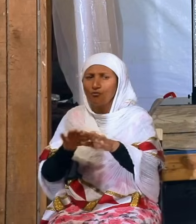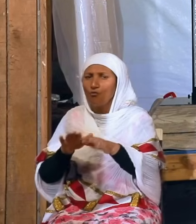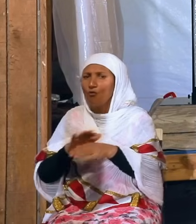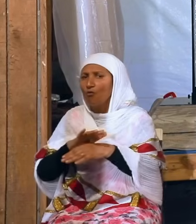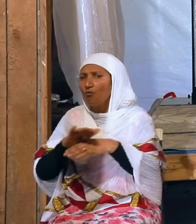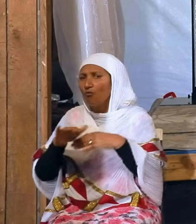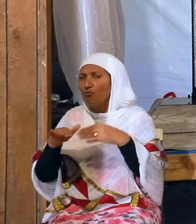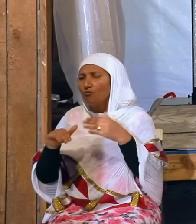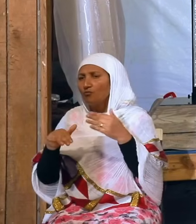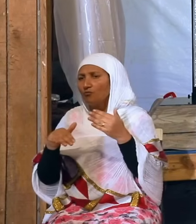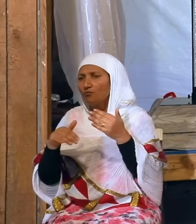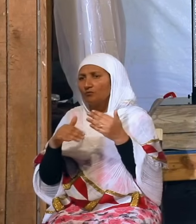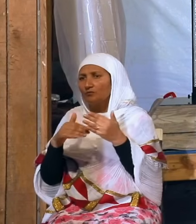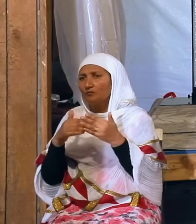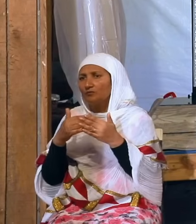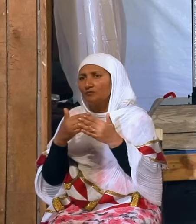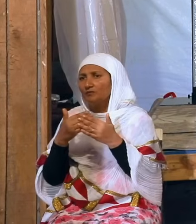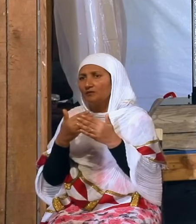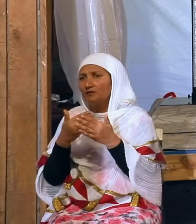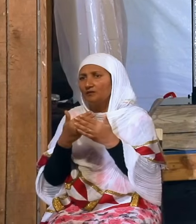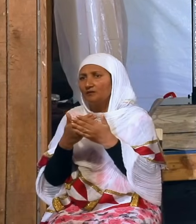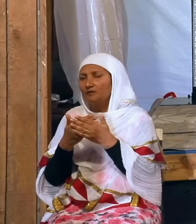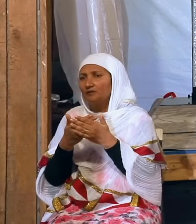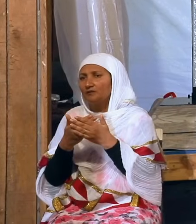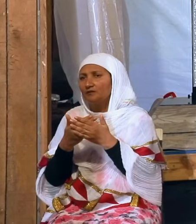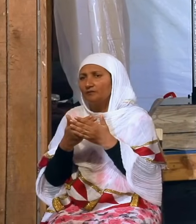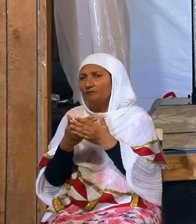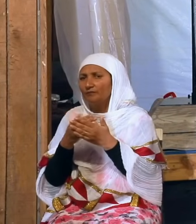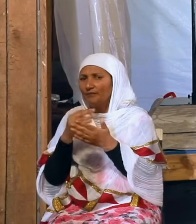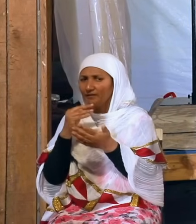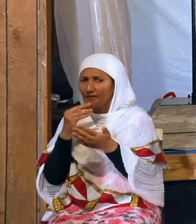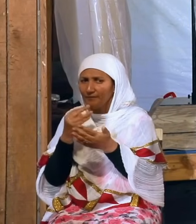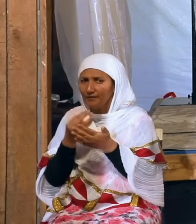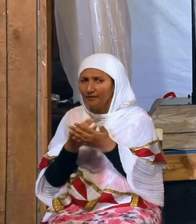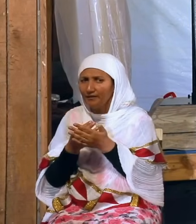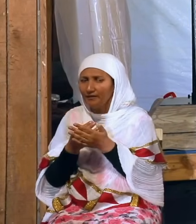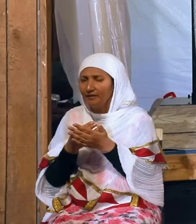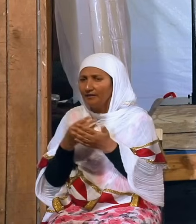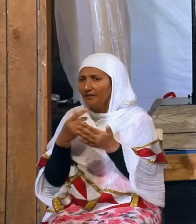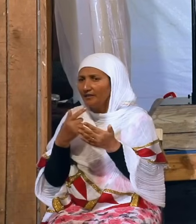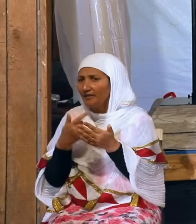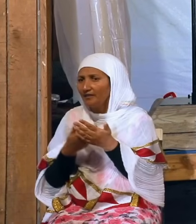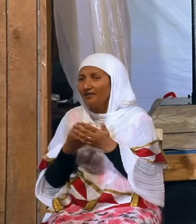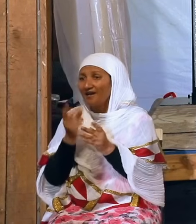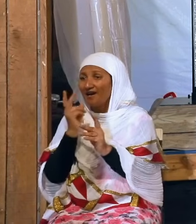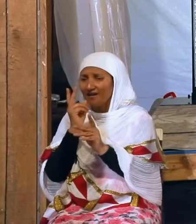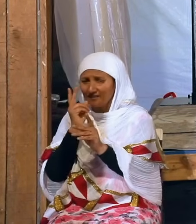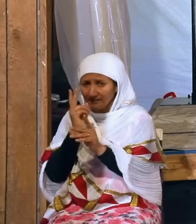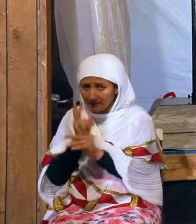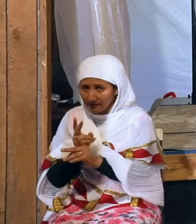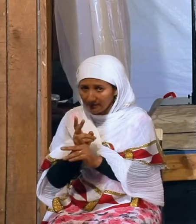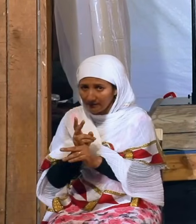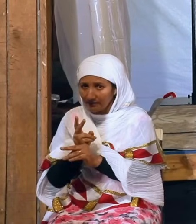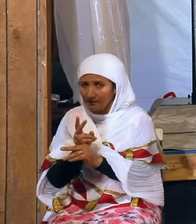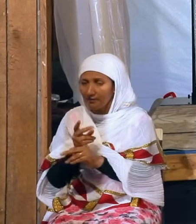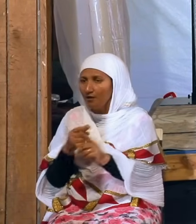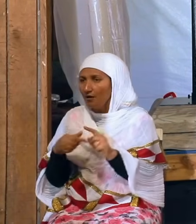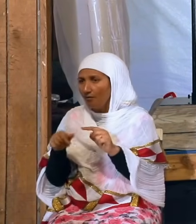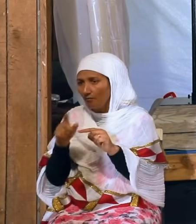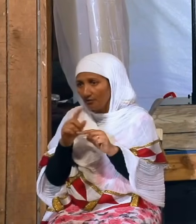አፕላይ የሚደረግ አይደለም በጣም ይሄን ካልተጠነቀቅን